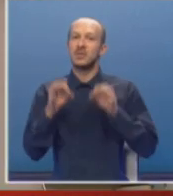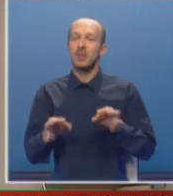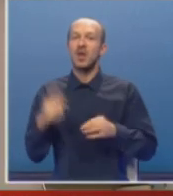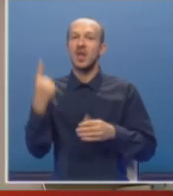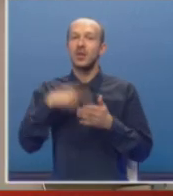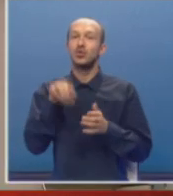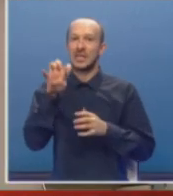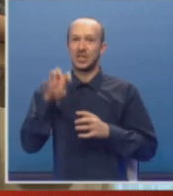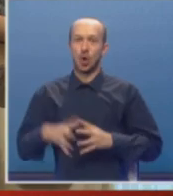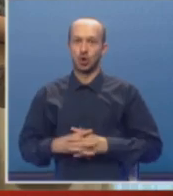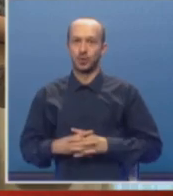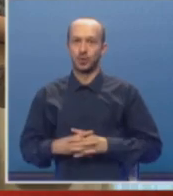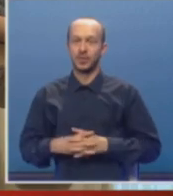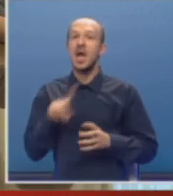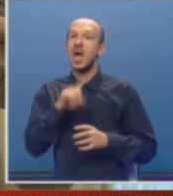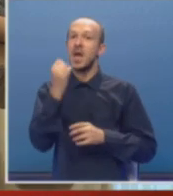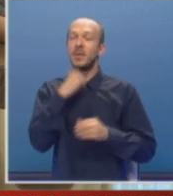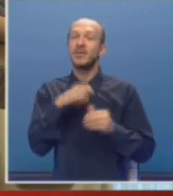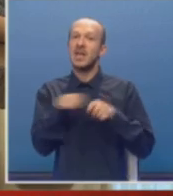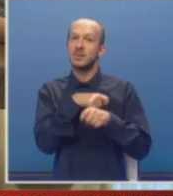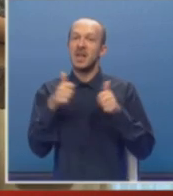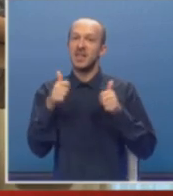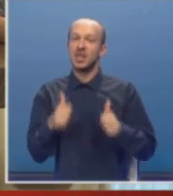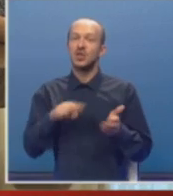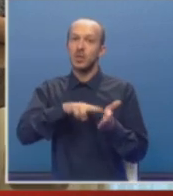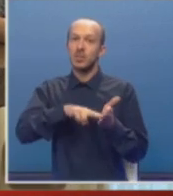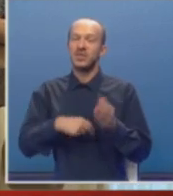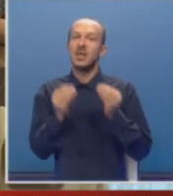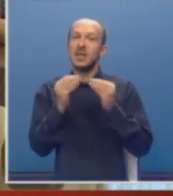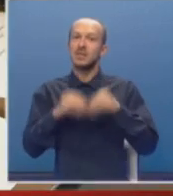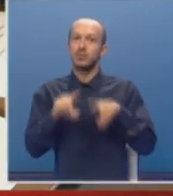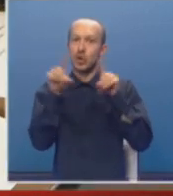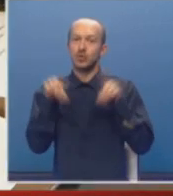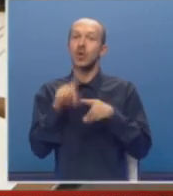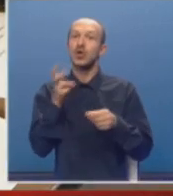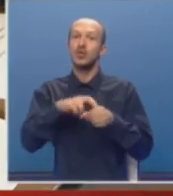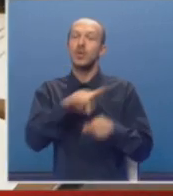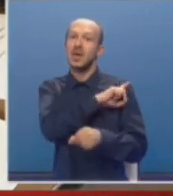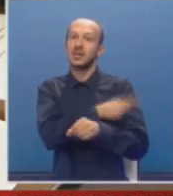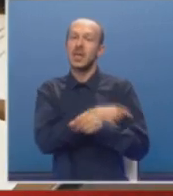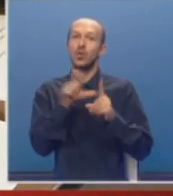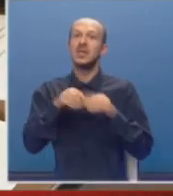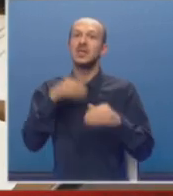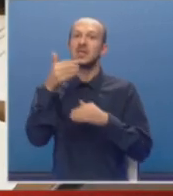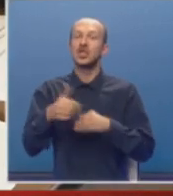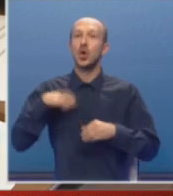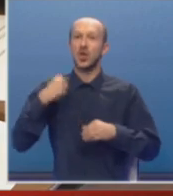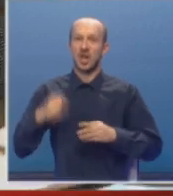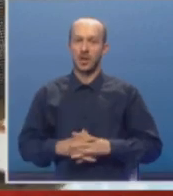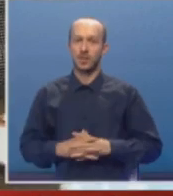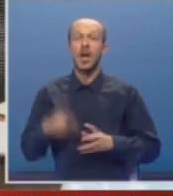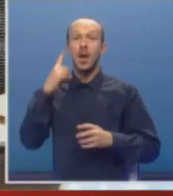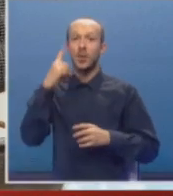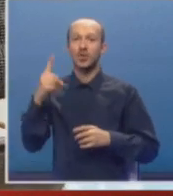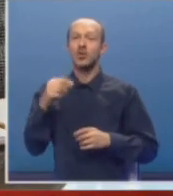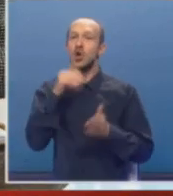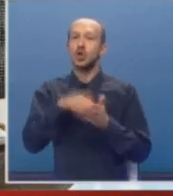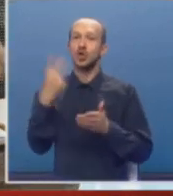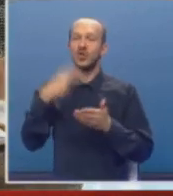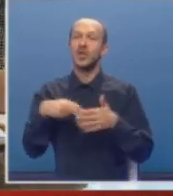oko 1400. Ta nepravda je ispravljena današnjim potpisivanjem sporazuma koji stupa na snagu od sljedeće godine. Podsjećamo da je